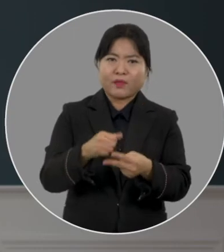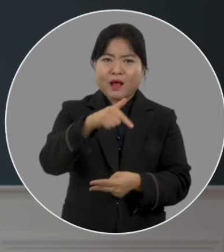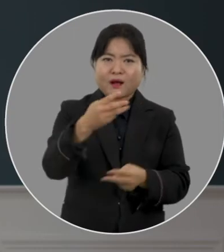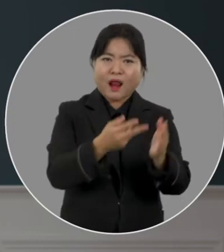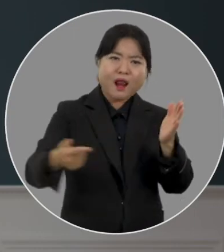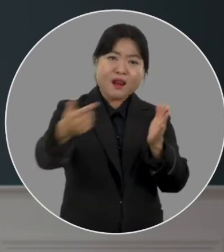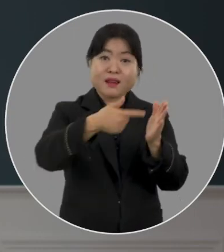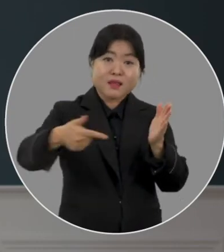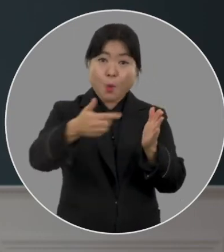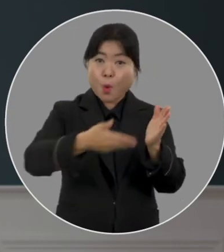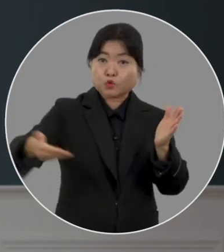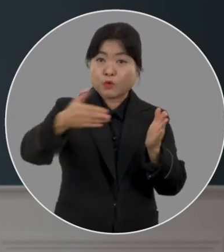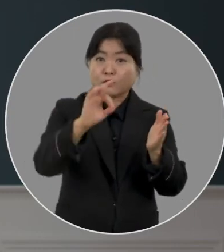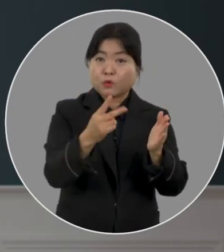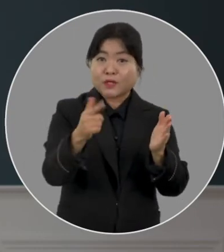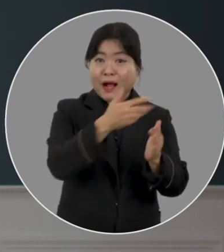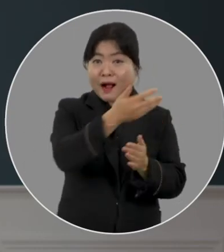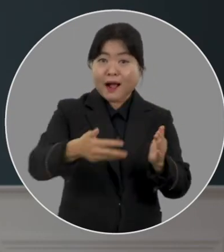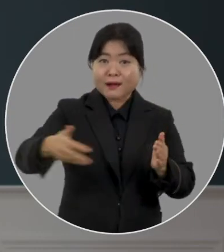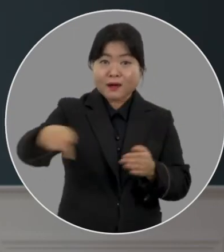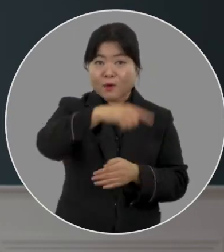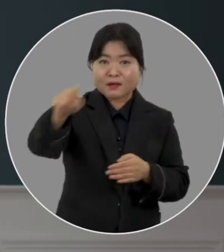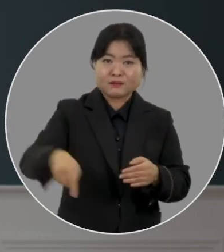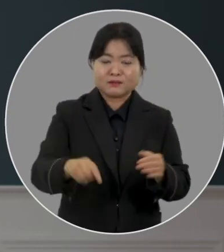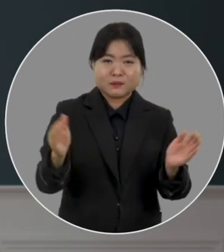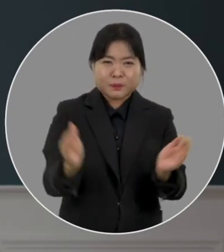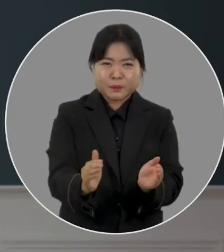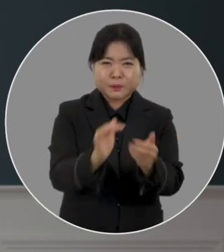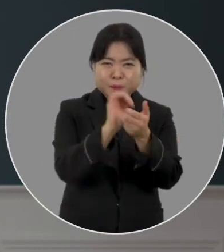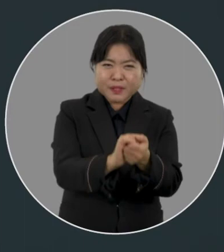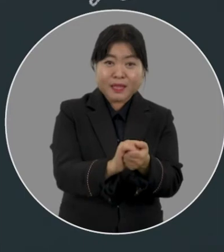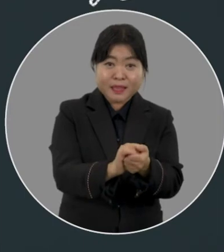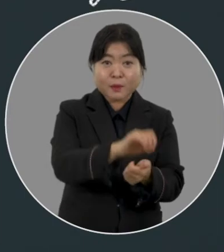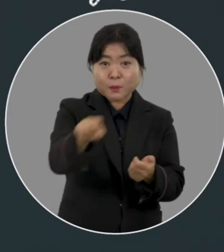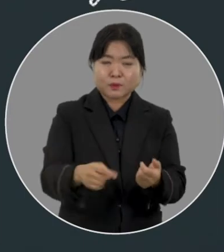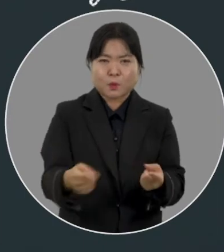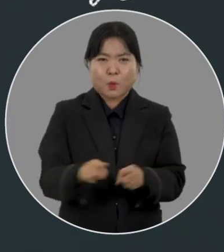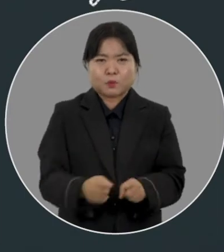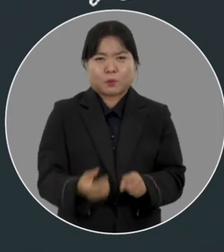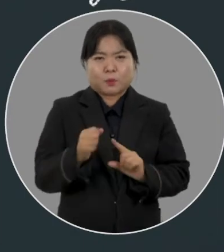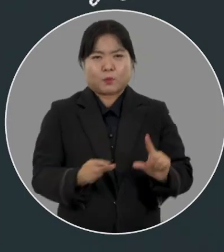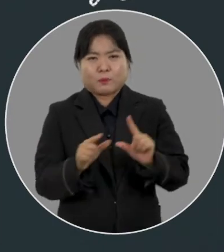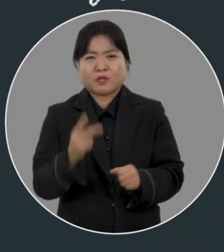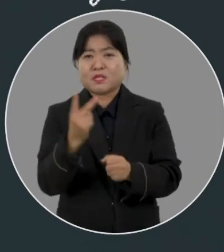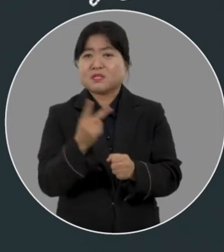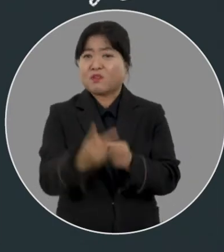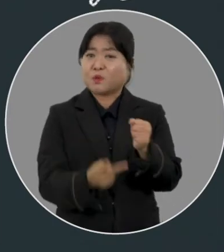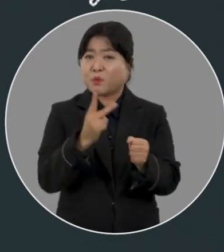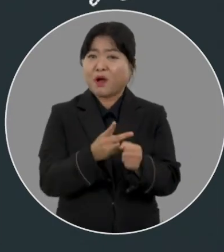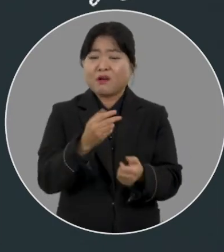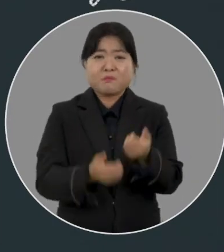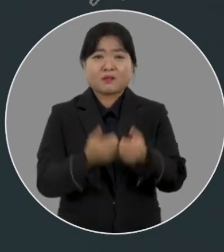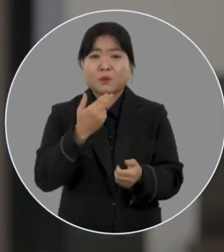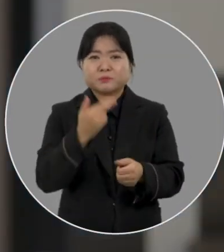호수와 요단강이라고 하는 그 지극히 재앙된 생태계를 공존하면서 2000년간 큰 마찰 없이 평화롭게